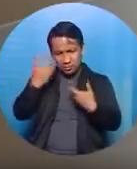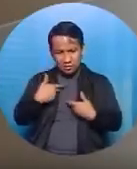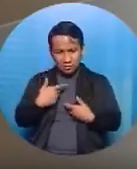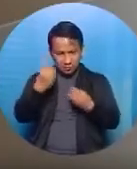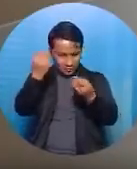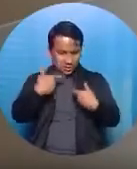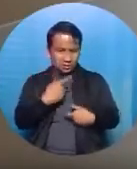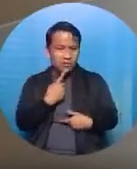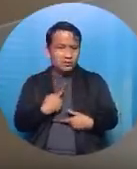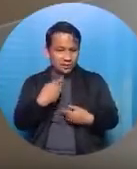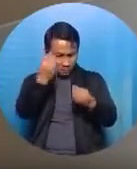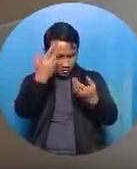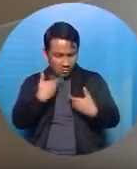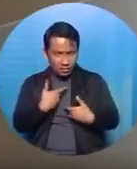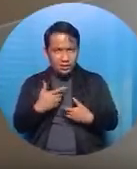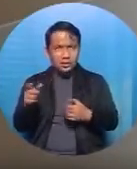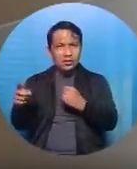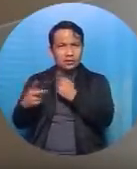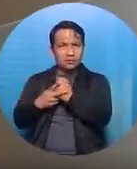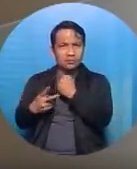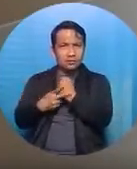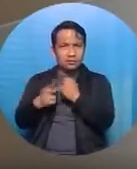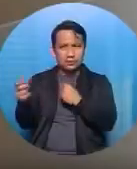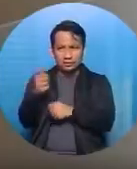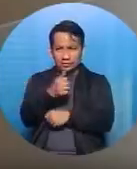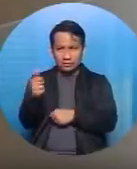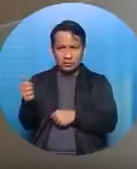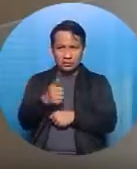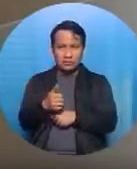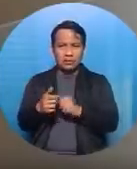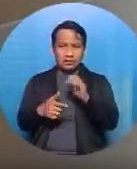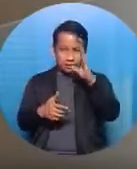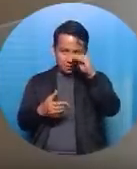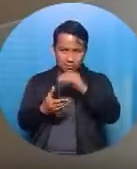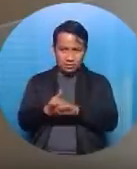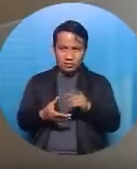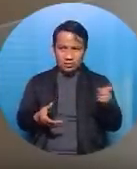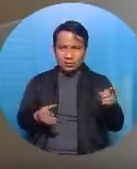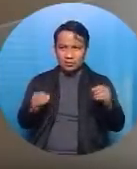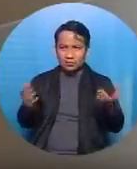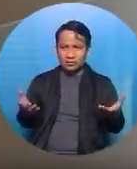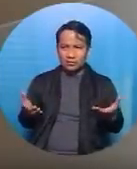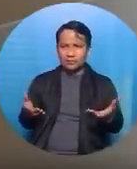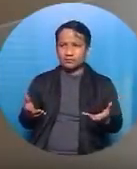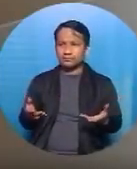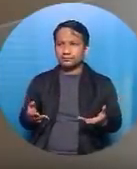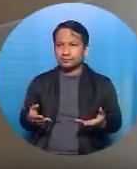eh. Yun ang pagkakaalam ko eh. May ipon kayo dahil sa allowance ng asawa ko. Samantalang kami nga na.